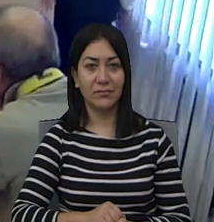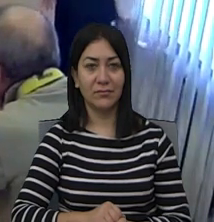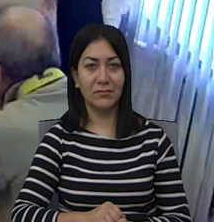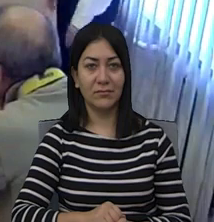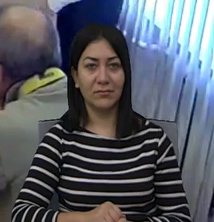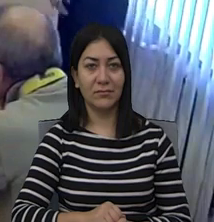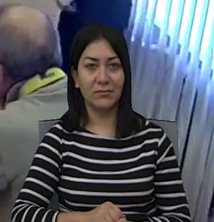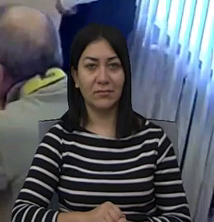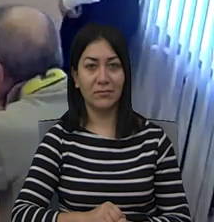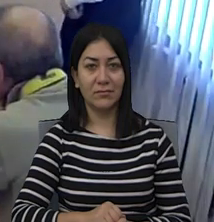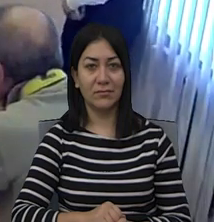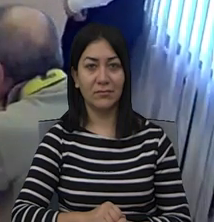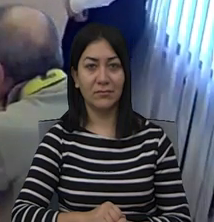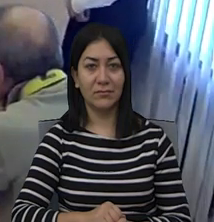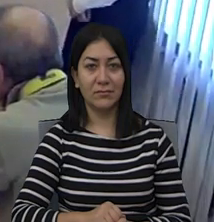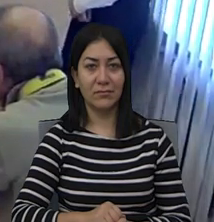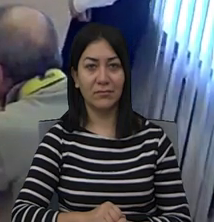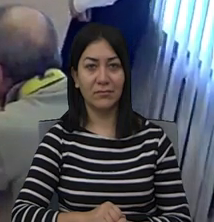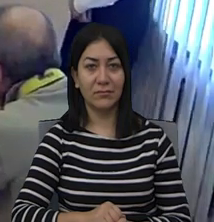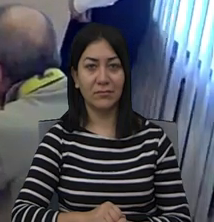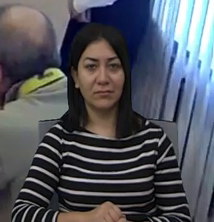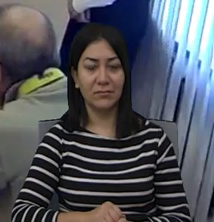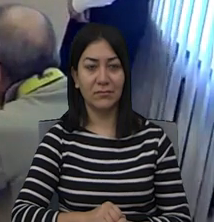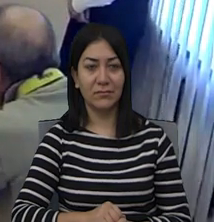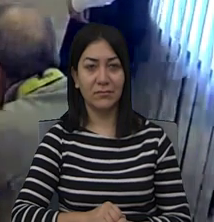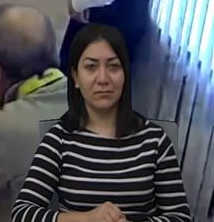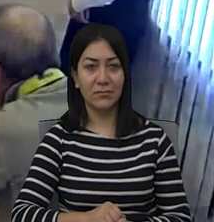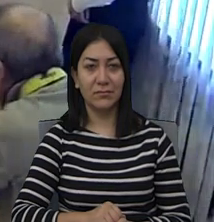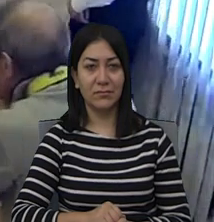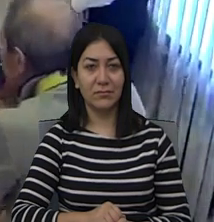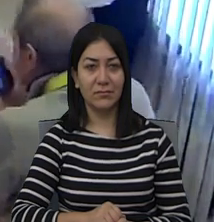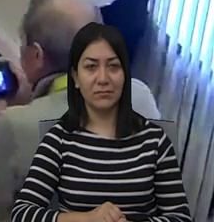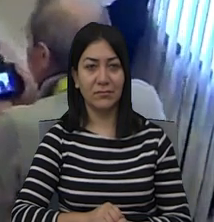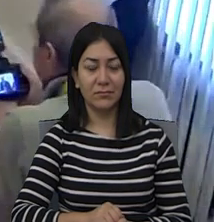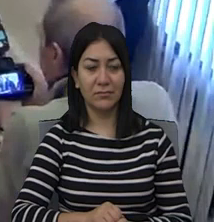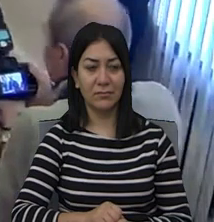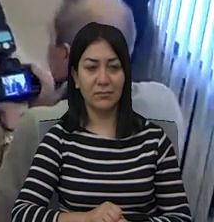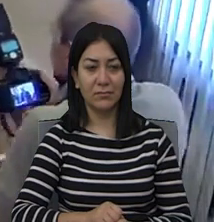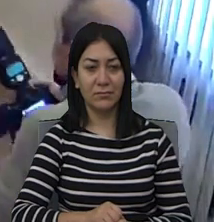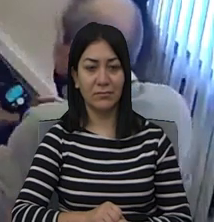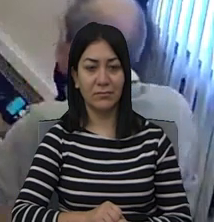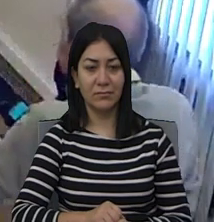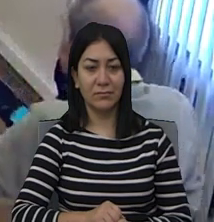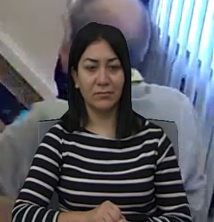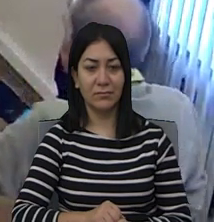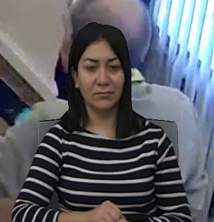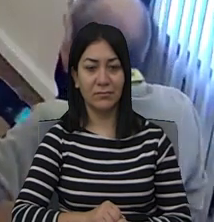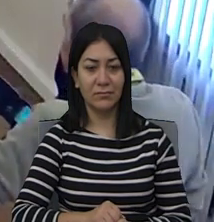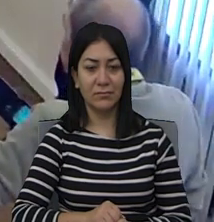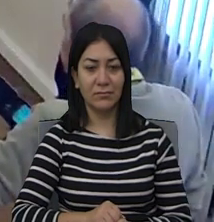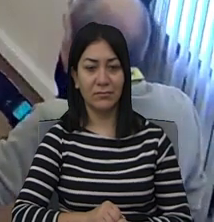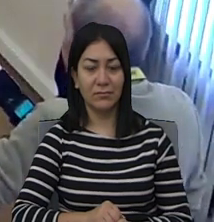գործում, որն ուղղված է Հայաստանի ժողովրդավարության կայացմանը, ժողովրդավարական բարեփոխմանը։ And to continue